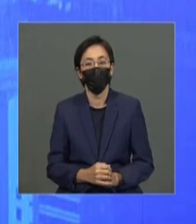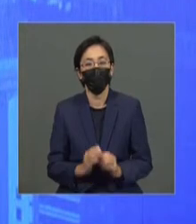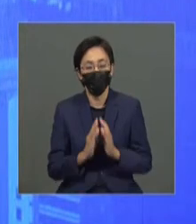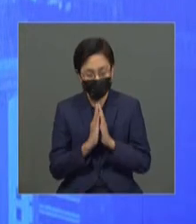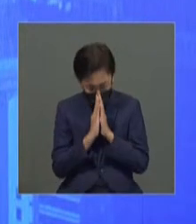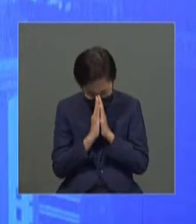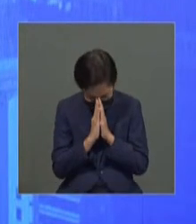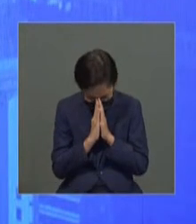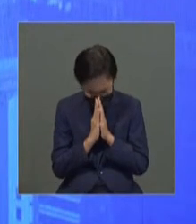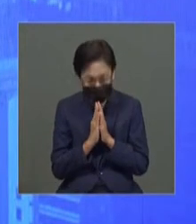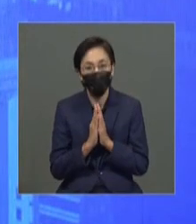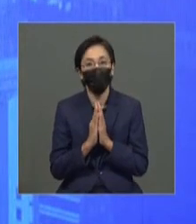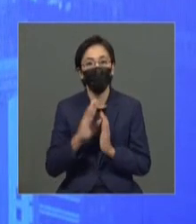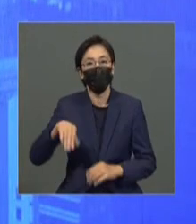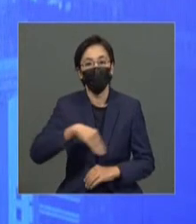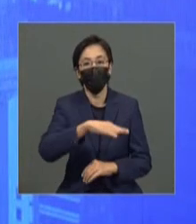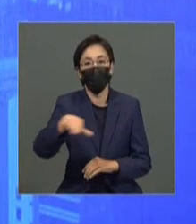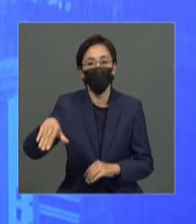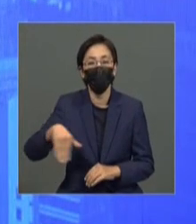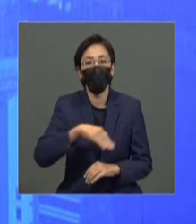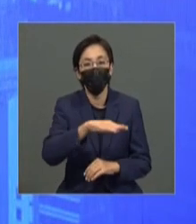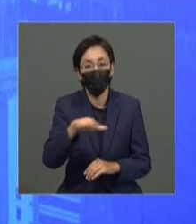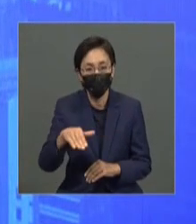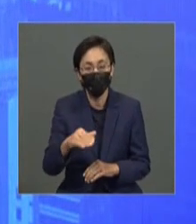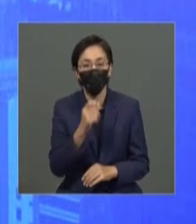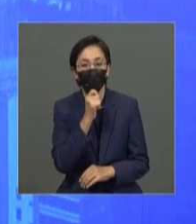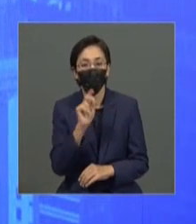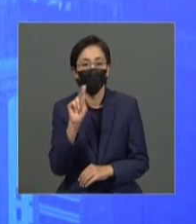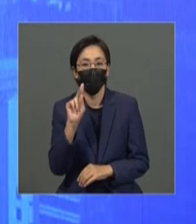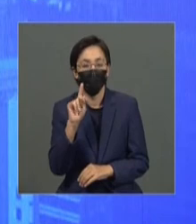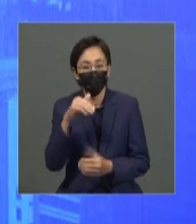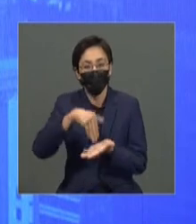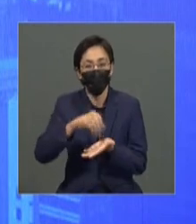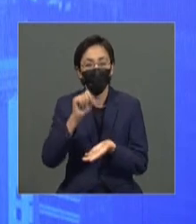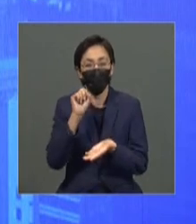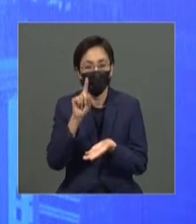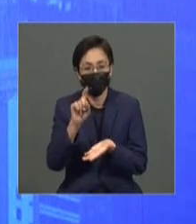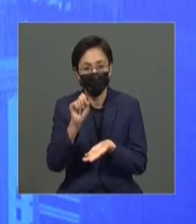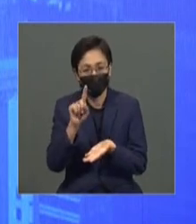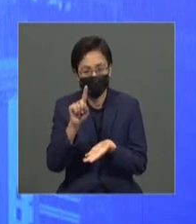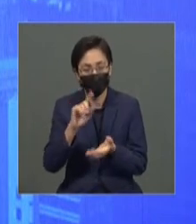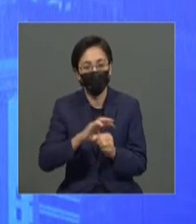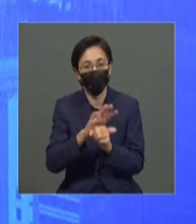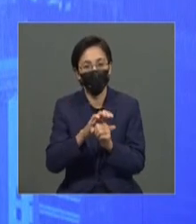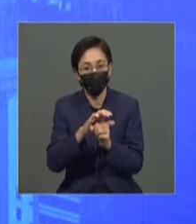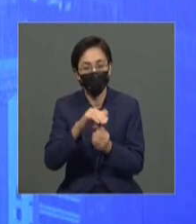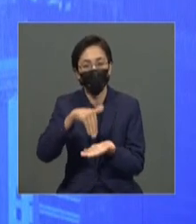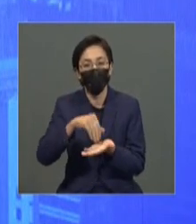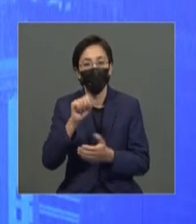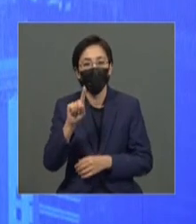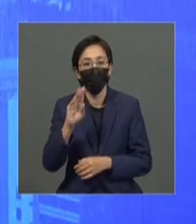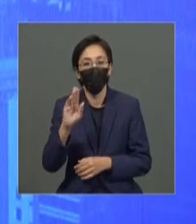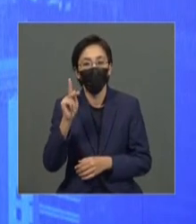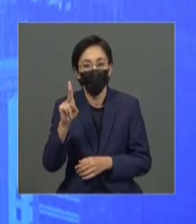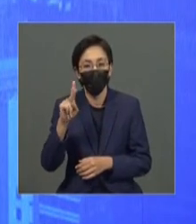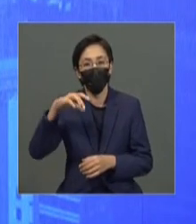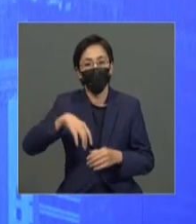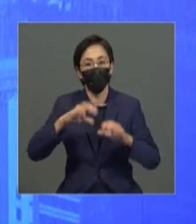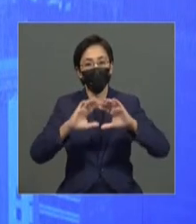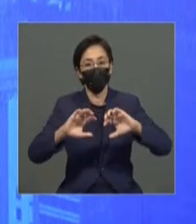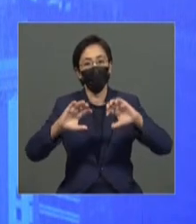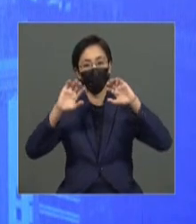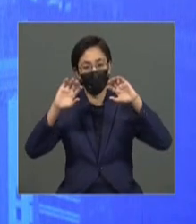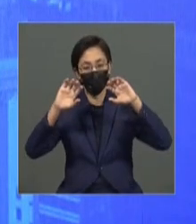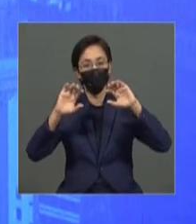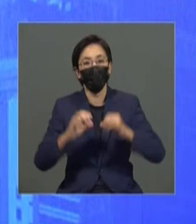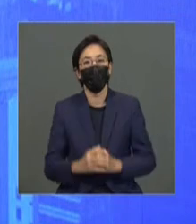สวัสดีครับต้อนรับคุณผู้ชมทุกท่านนะครับเข้าสู่การแถลงข่าวของศูนย์บริหารสถานการณ์โควิด-19 หรือสบค.จากทำเนียบรัฐบาล